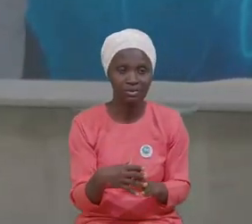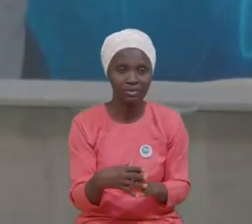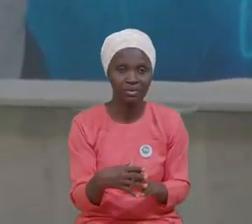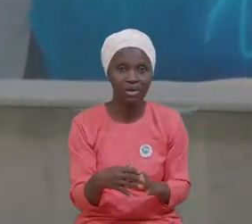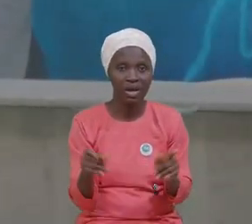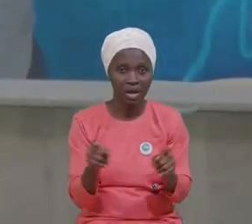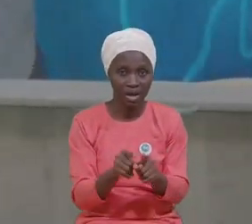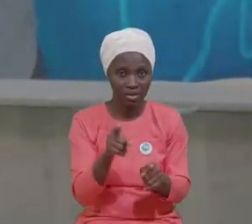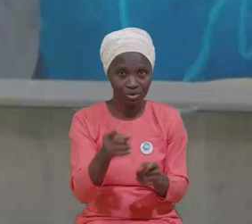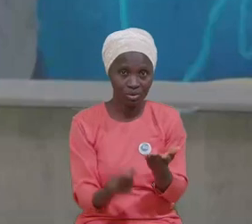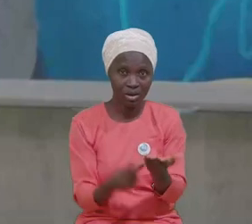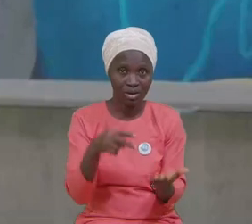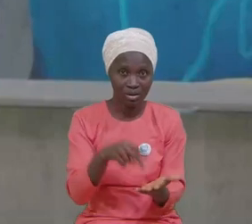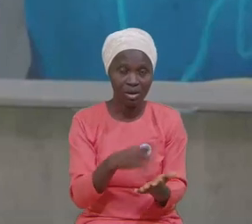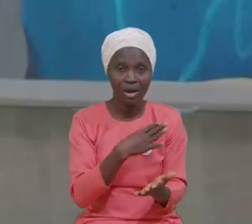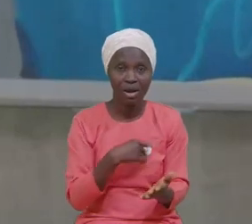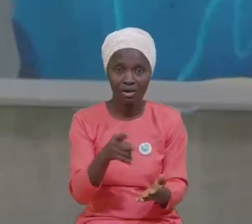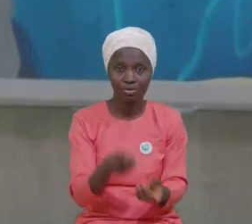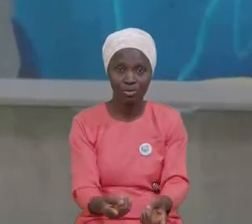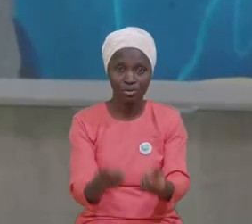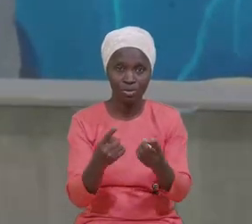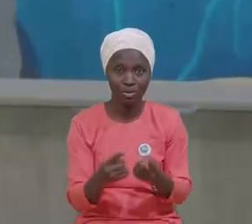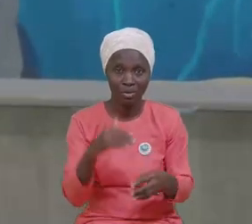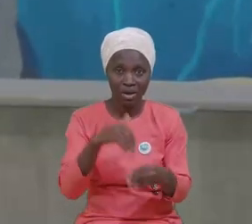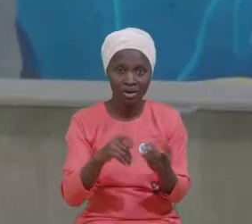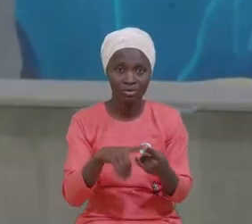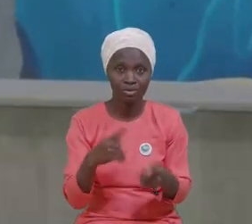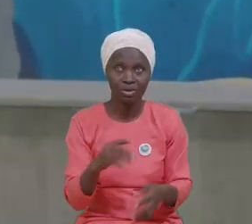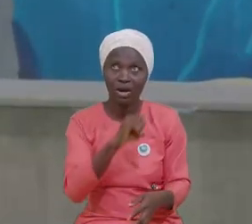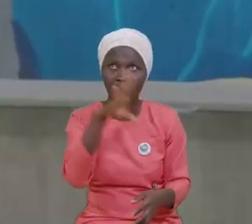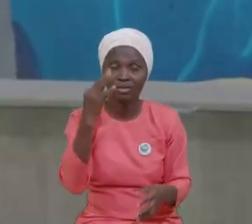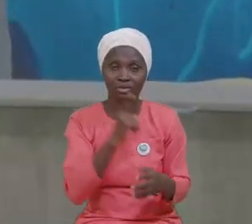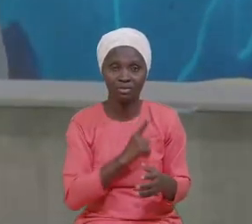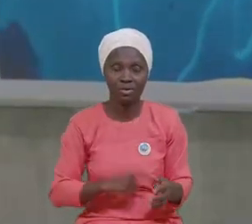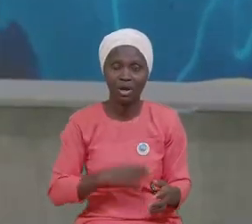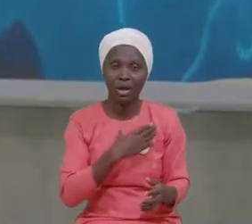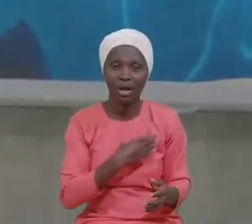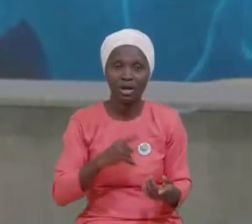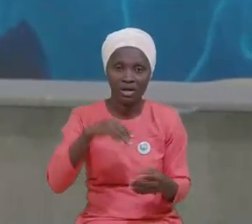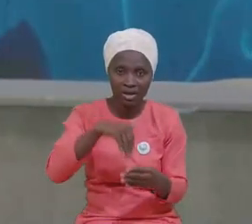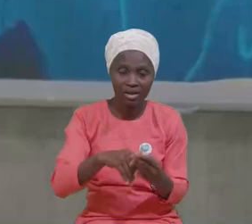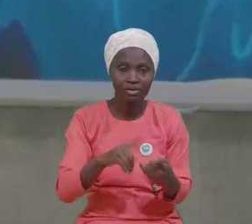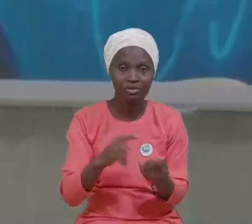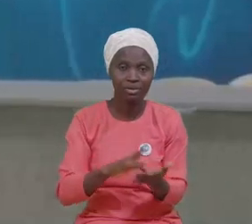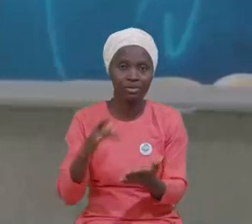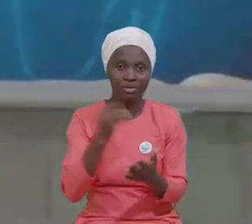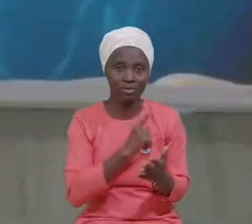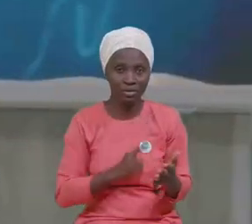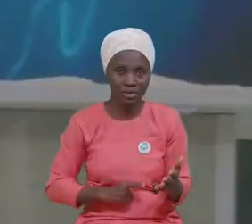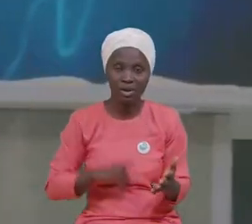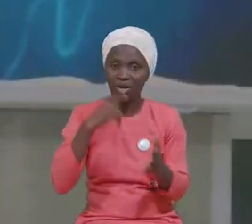Ton peuple et toi, même comme tu te lèves et tu viens à la lumière du Seigneur, à la gloire du Seigneur,